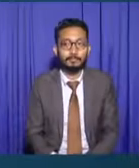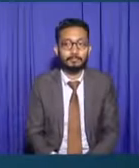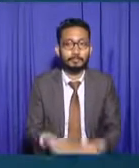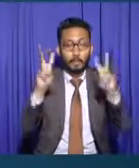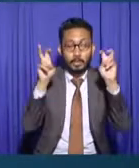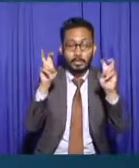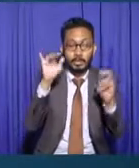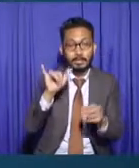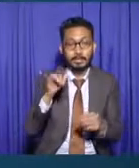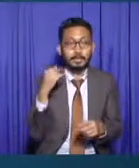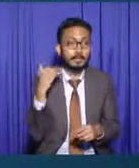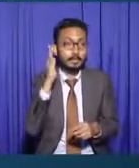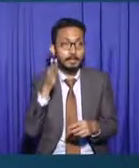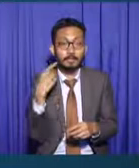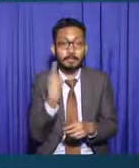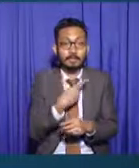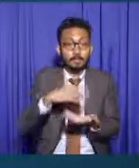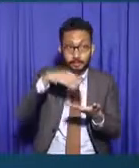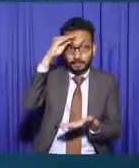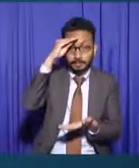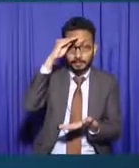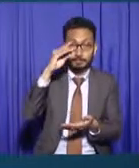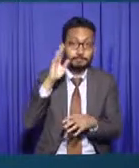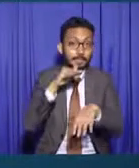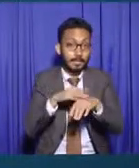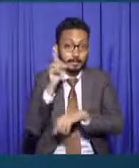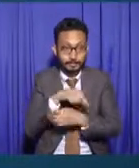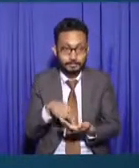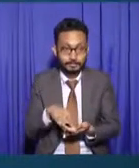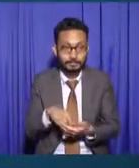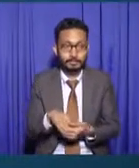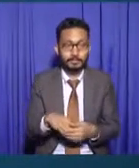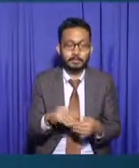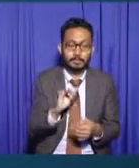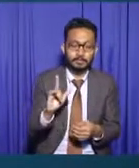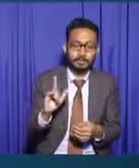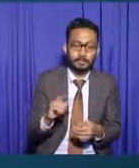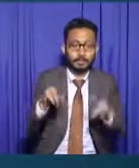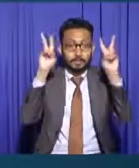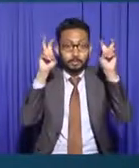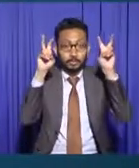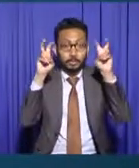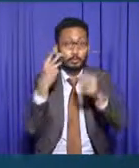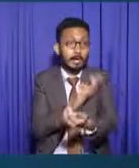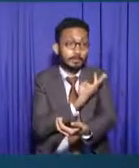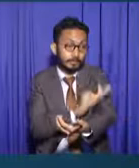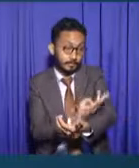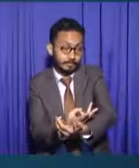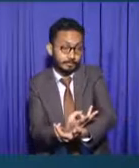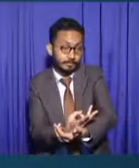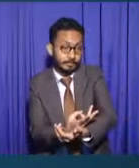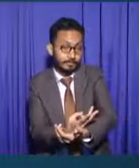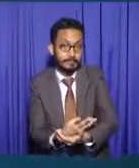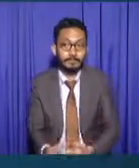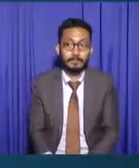tajuk yang akan kita pelajari pada hari ini adalah pewarisan dalam sesi